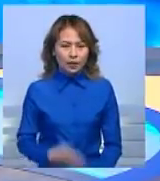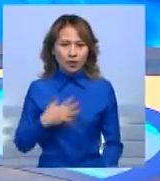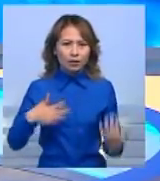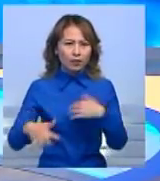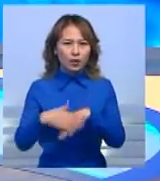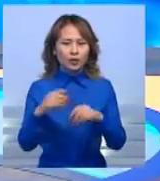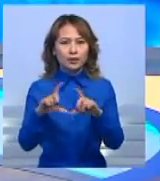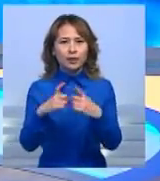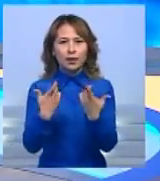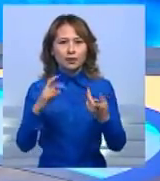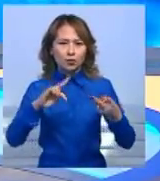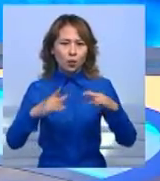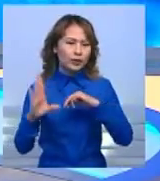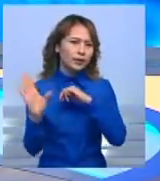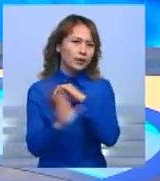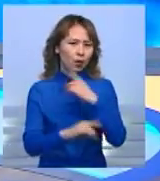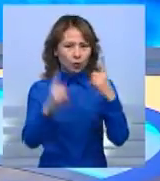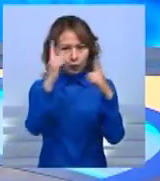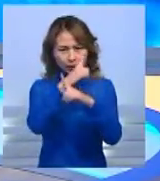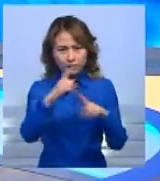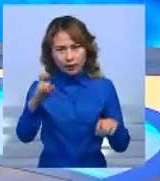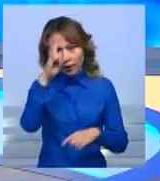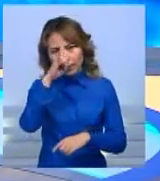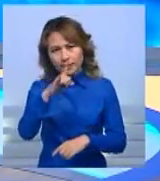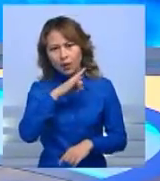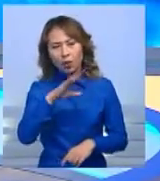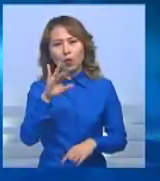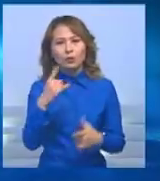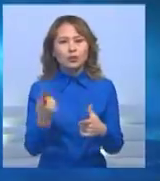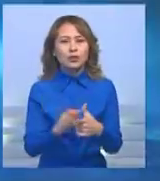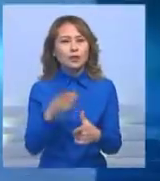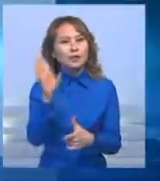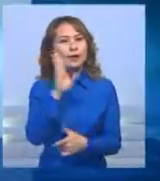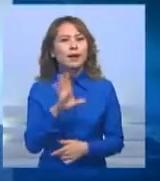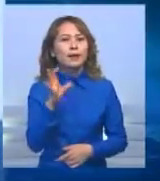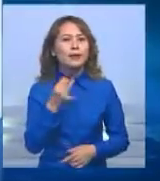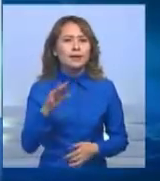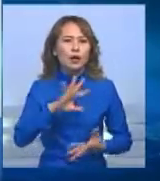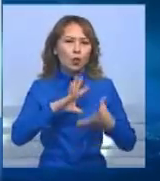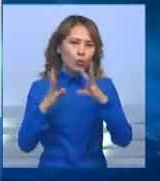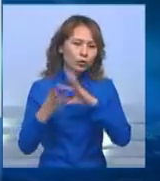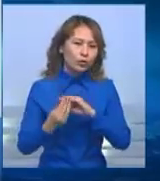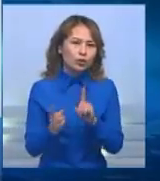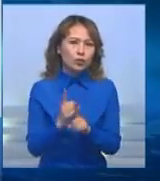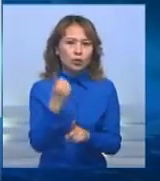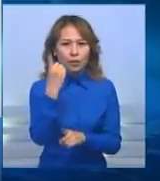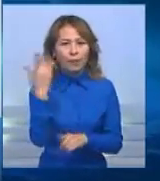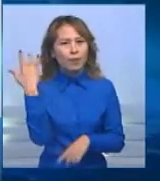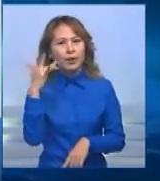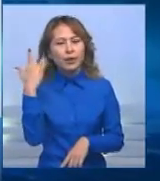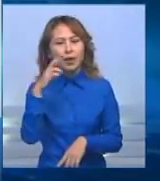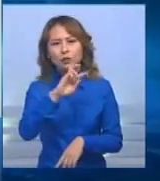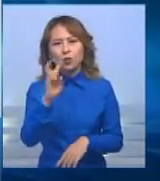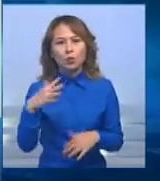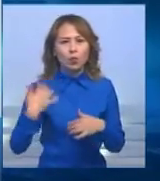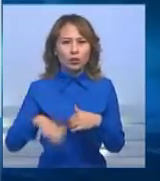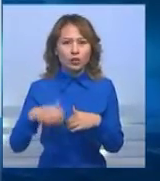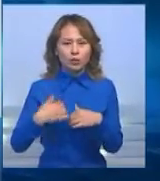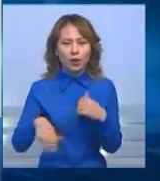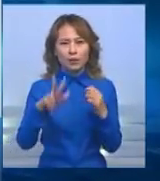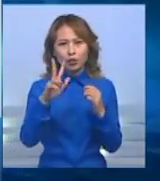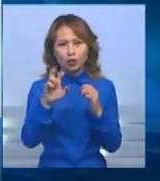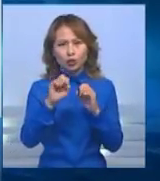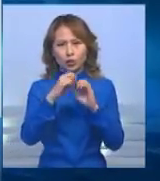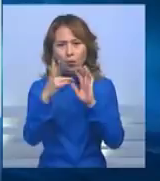Енді еліміздің валюта нарығындағы соңғы деректерге тоқтала кетейік. Қазақстан қор биржасындағы таңғы сессияның қорытындысы бойынша бірақ долларының